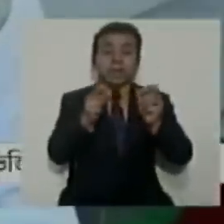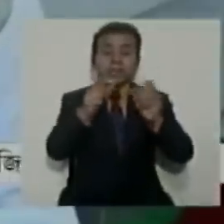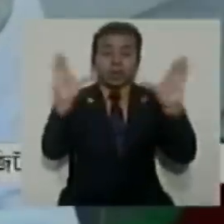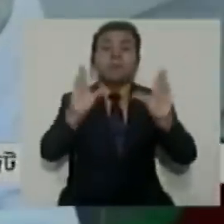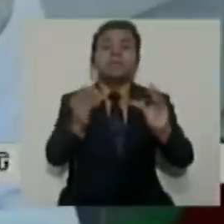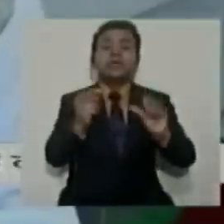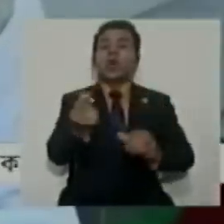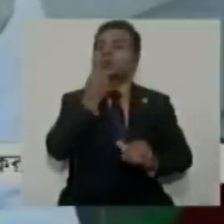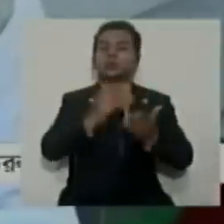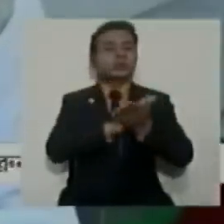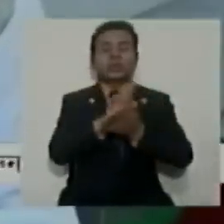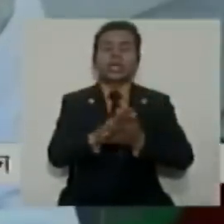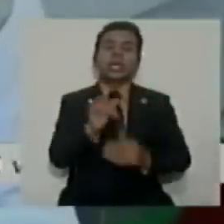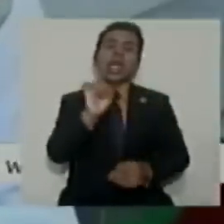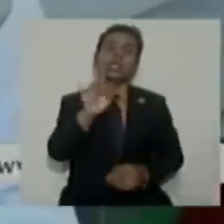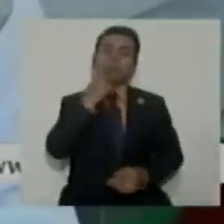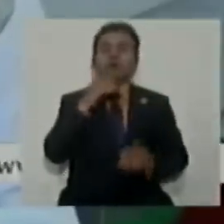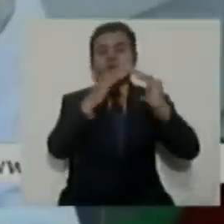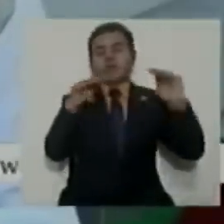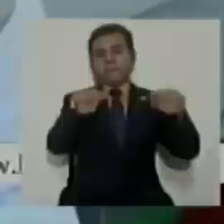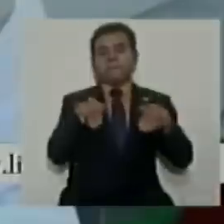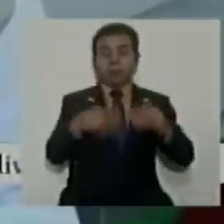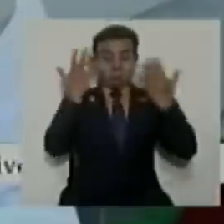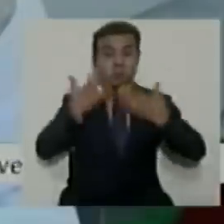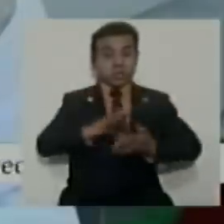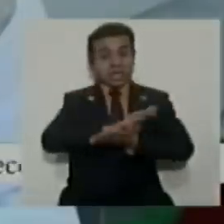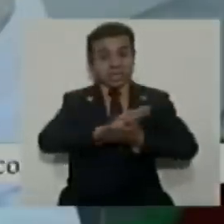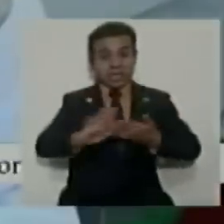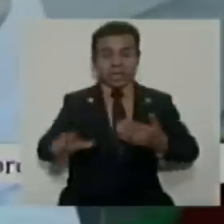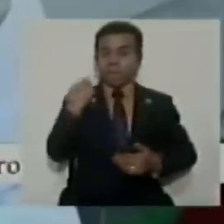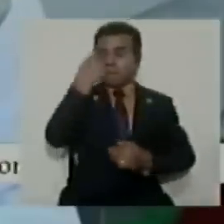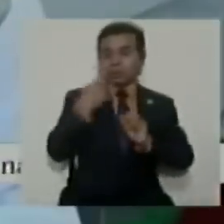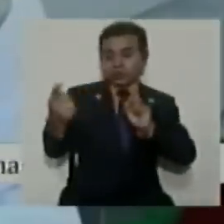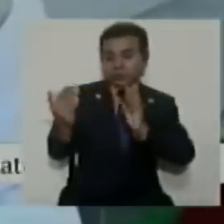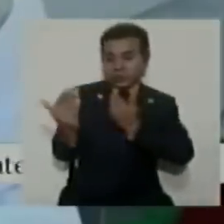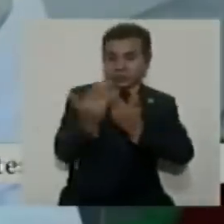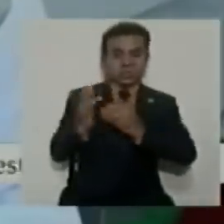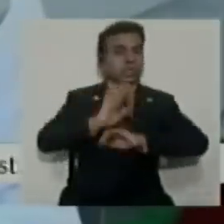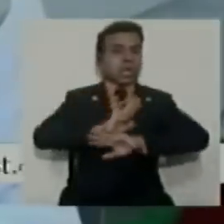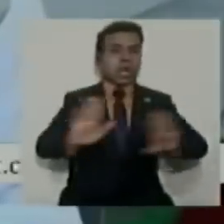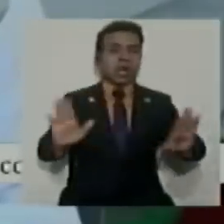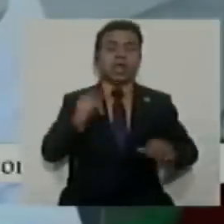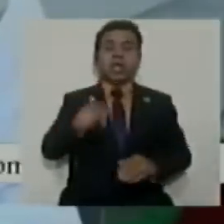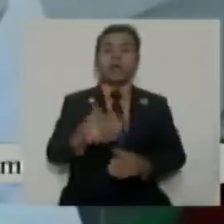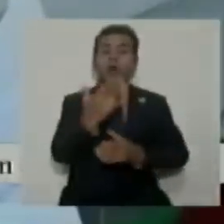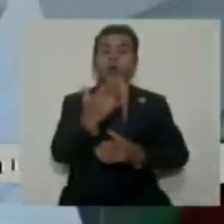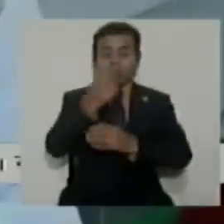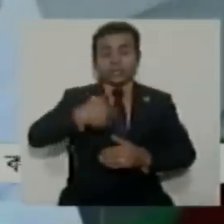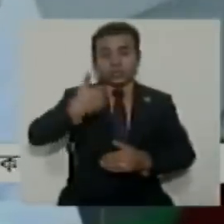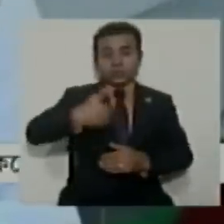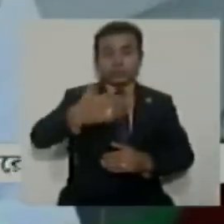রাখা, করোনা পরীক্ষা করা, নিয়মিত গরম পানি খাওয়া, যা মাননীয় প্রধানমন্ত্রীর